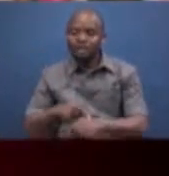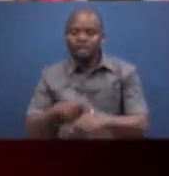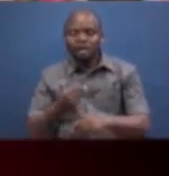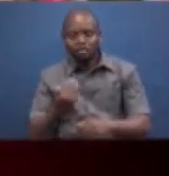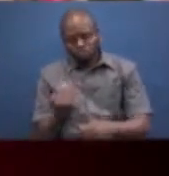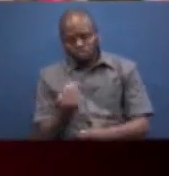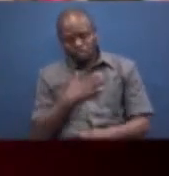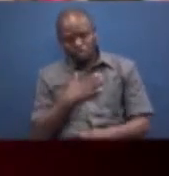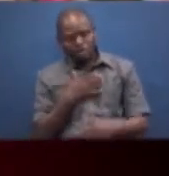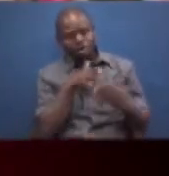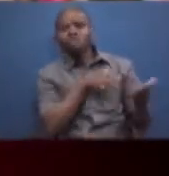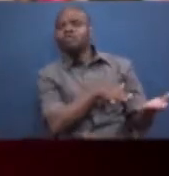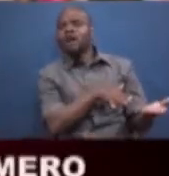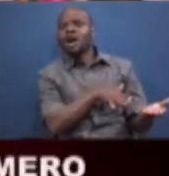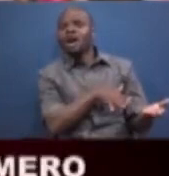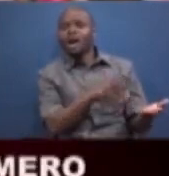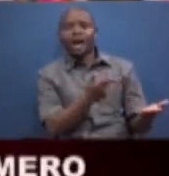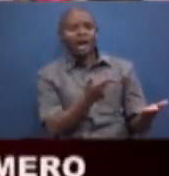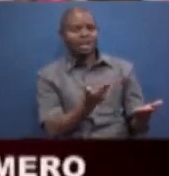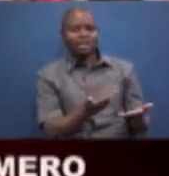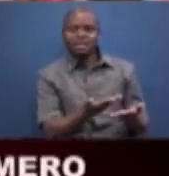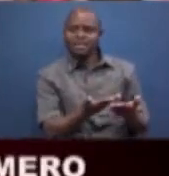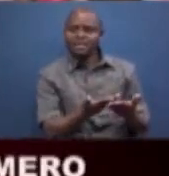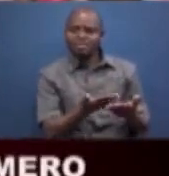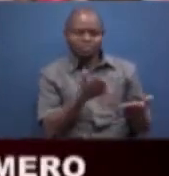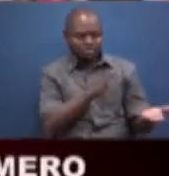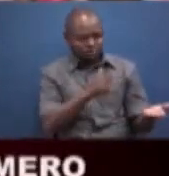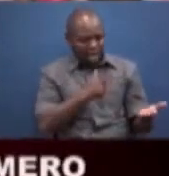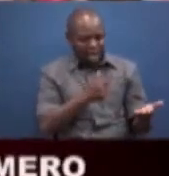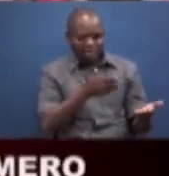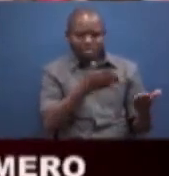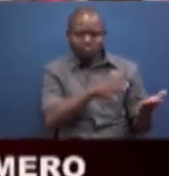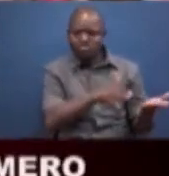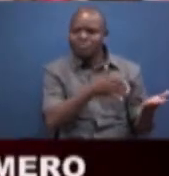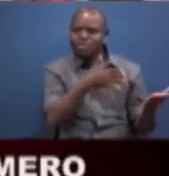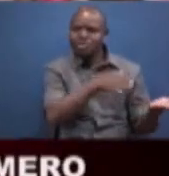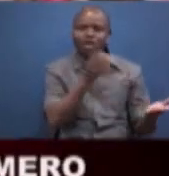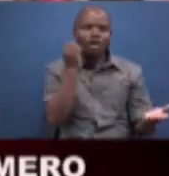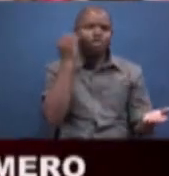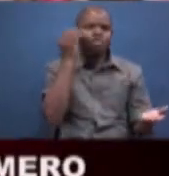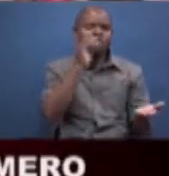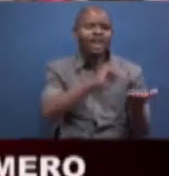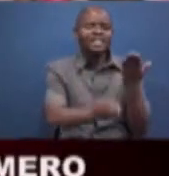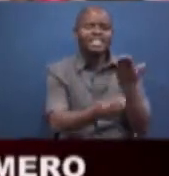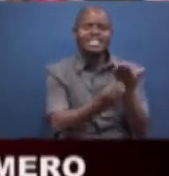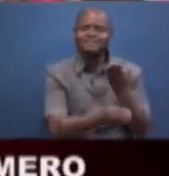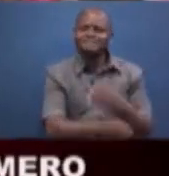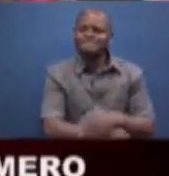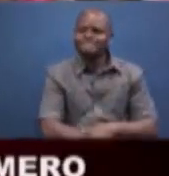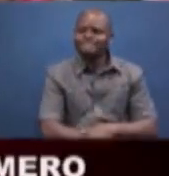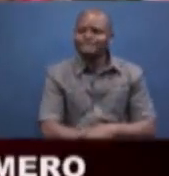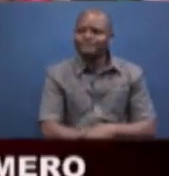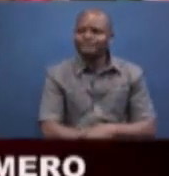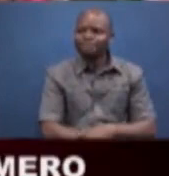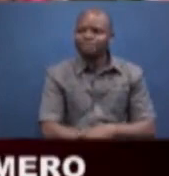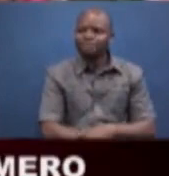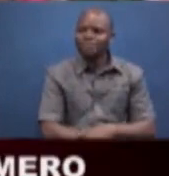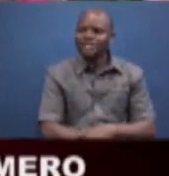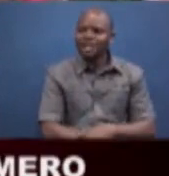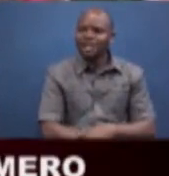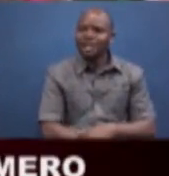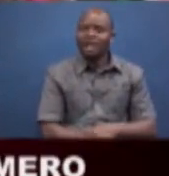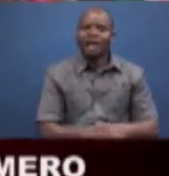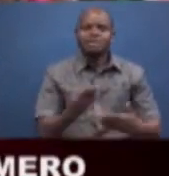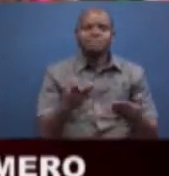anakufa. Mtu saa tatu tu nilikuwa naye mimi anakufa kwa ugonjwa upi? Anasema anatapika